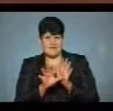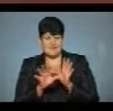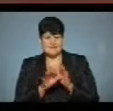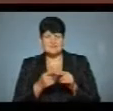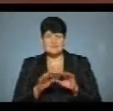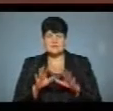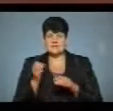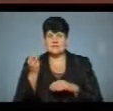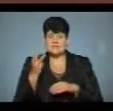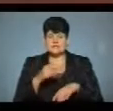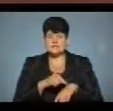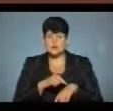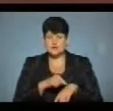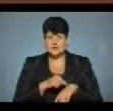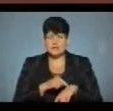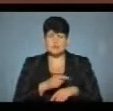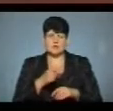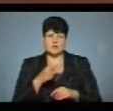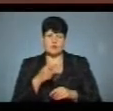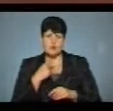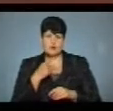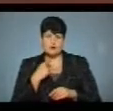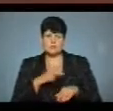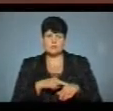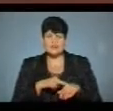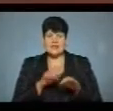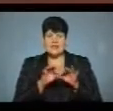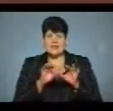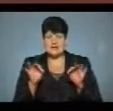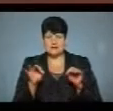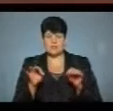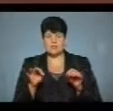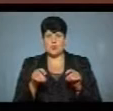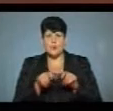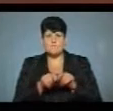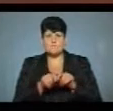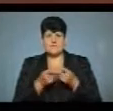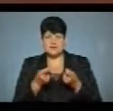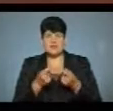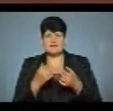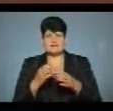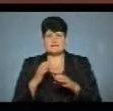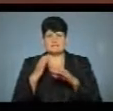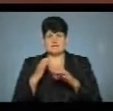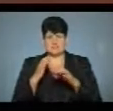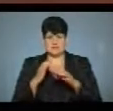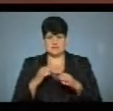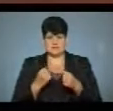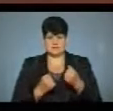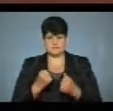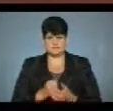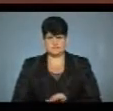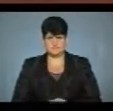За словами старшого сержанта патрульної поліції Тараса Катросяка, лінію обірвала вантажівка. Патрульні поліцейські склали адміністративний